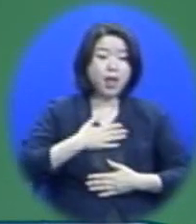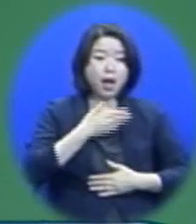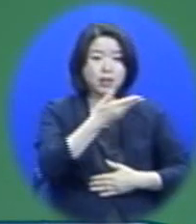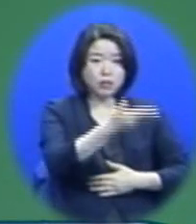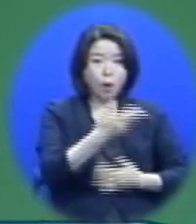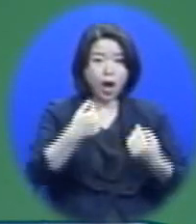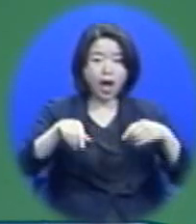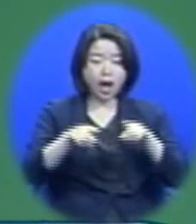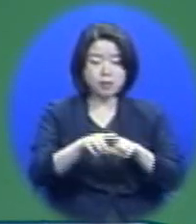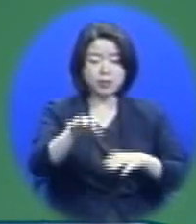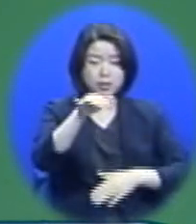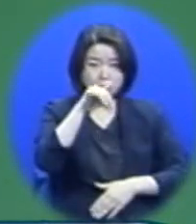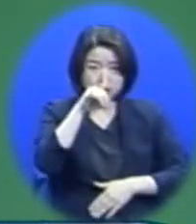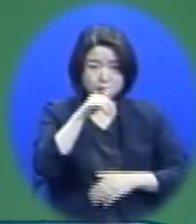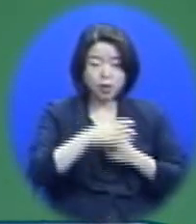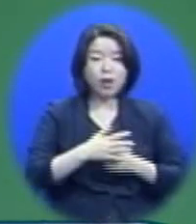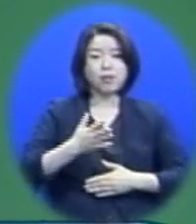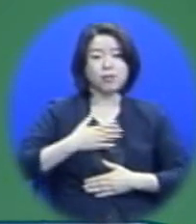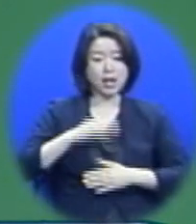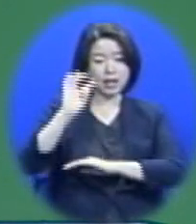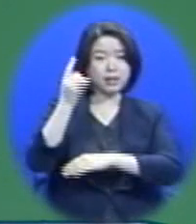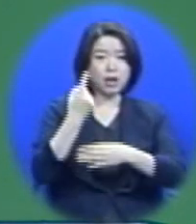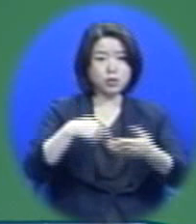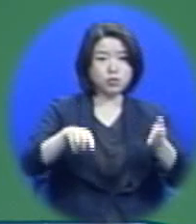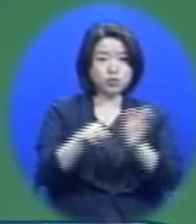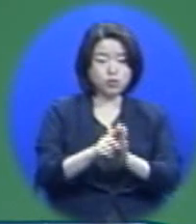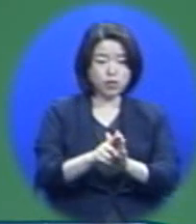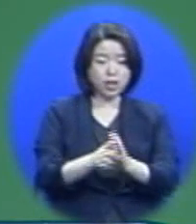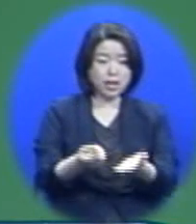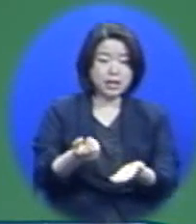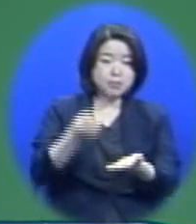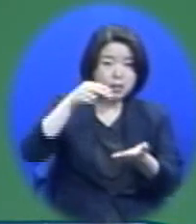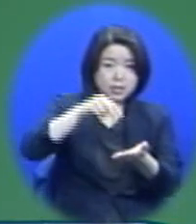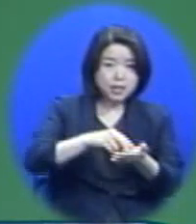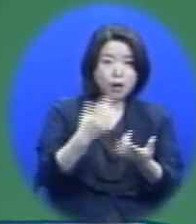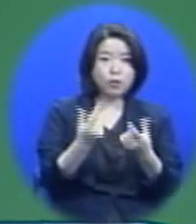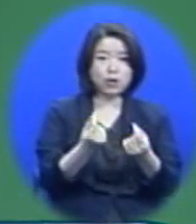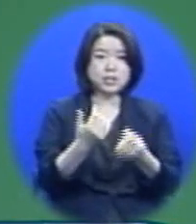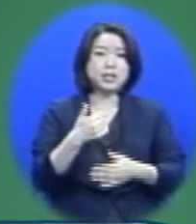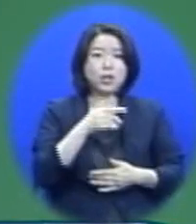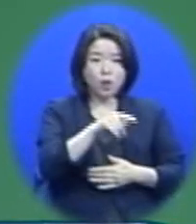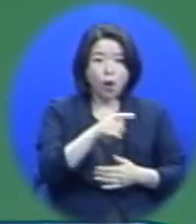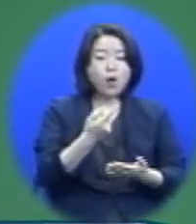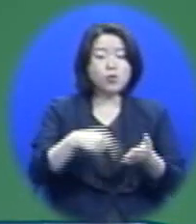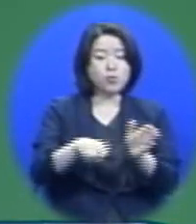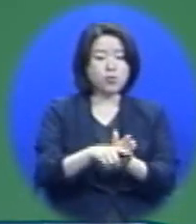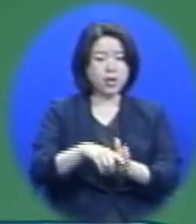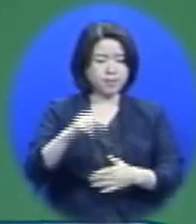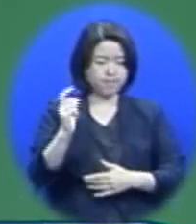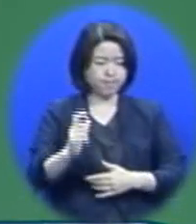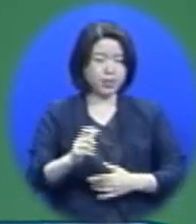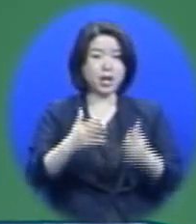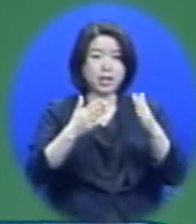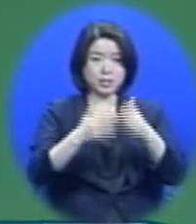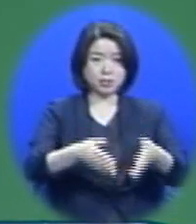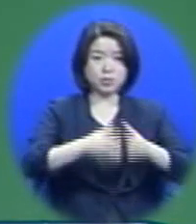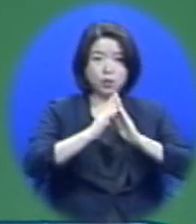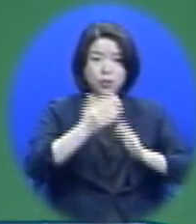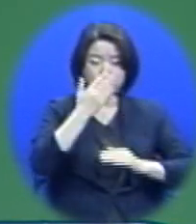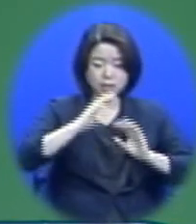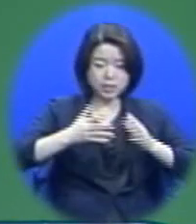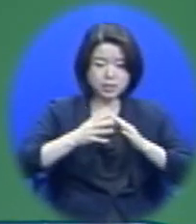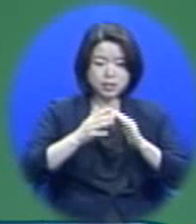함께 있어 내가 다윗을 위하여 세운 것 같이 너를 위하여 견고한 집을 세우고 이스라엘을 내게 주리라.